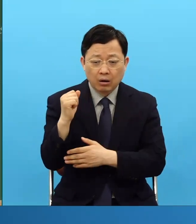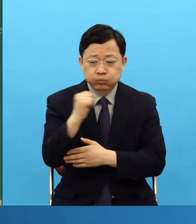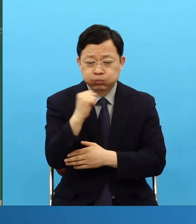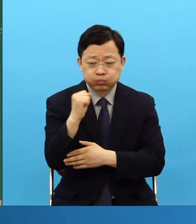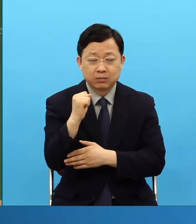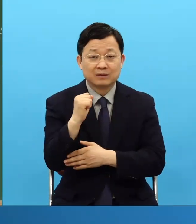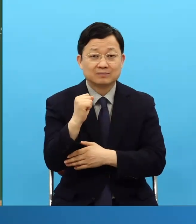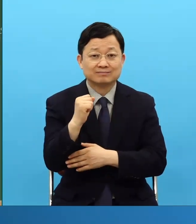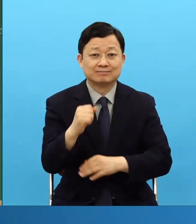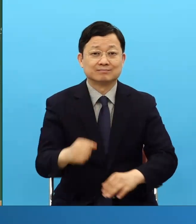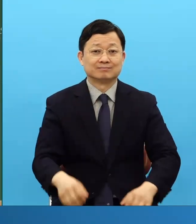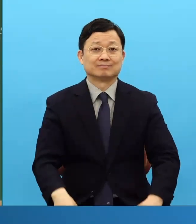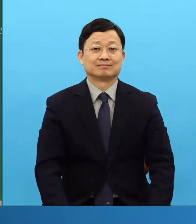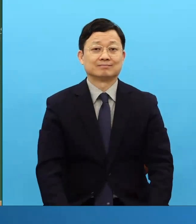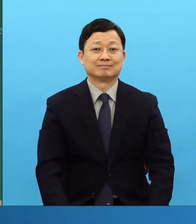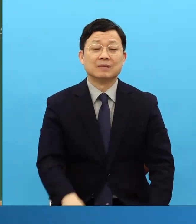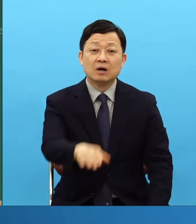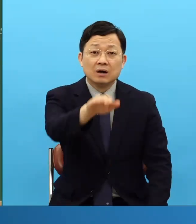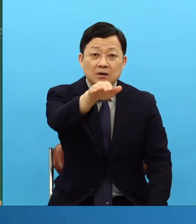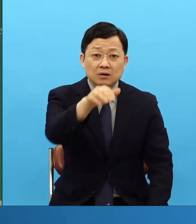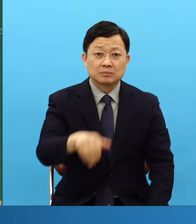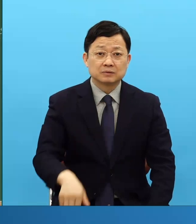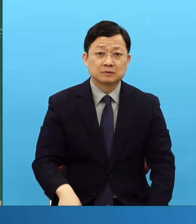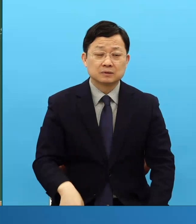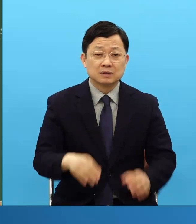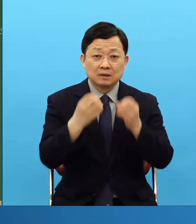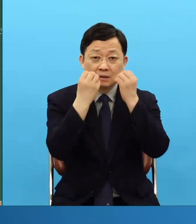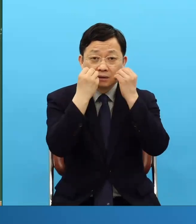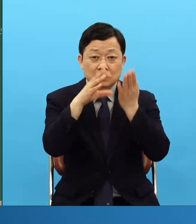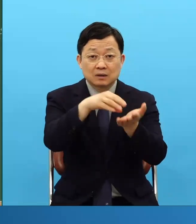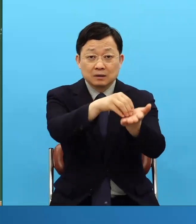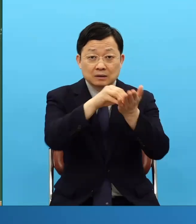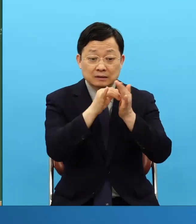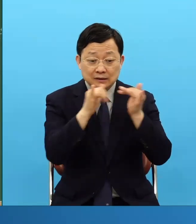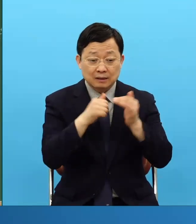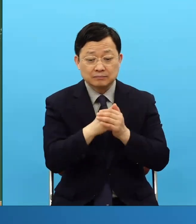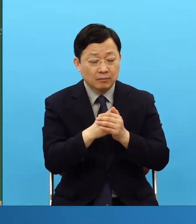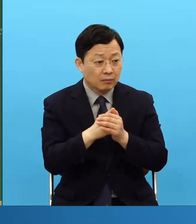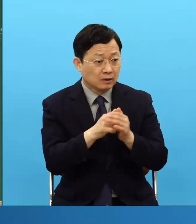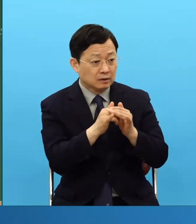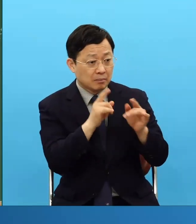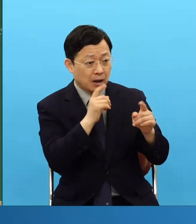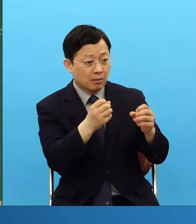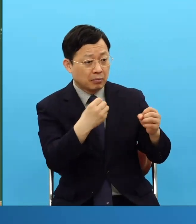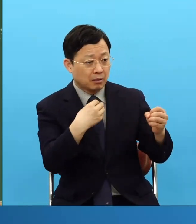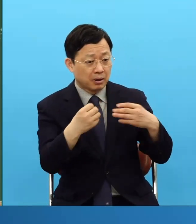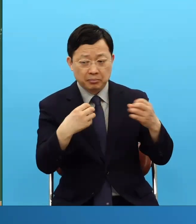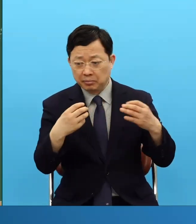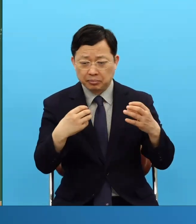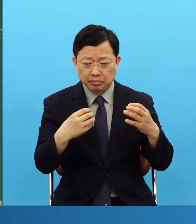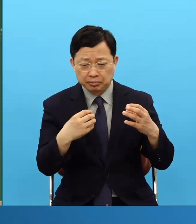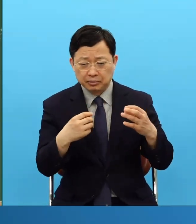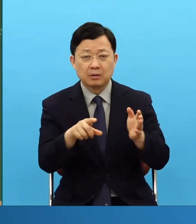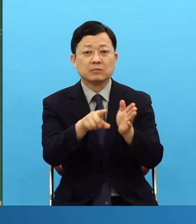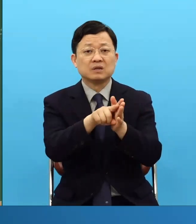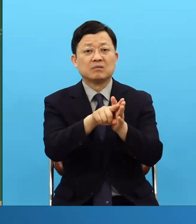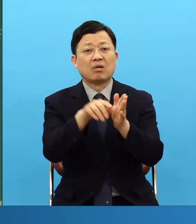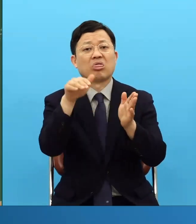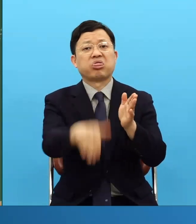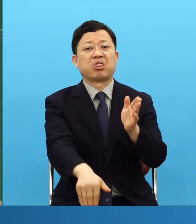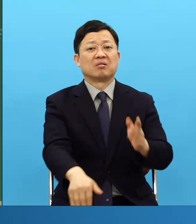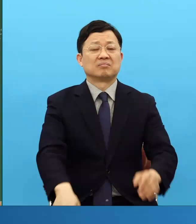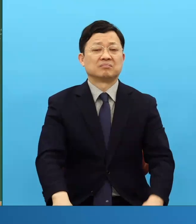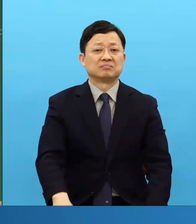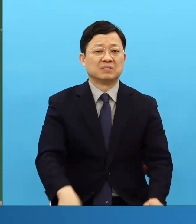대부분의 시험 든 새가족들이 보면 사람 소리 듣고 시험 듭니다. And if you look at new believers who fall into trials, they fell into those trials because they were listening to what other people said. 교회